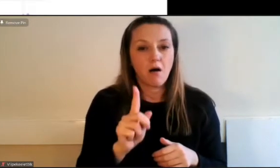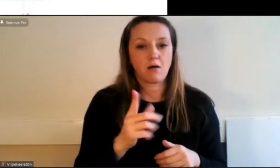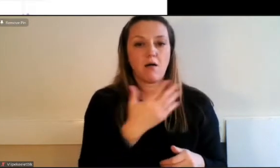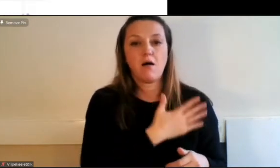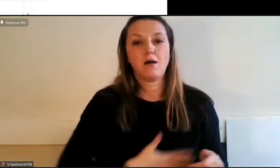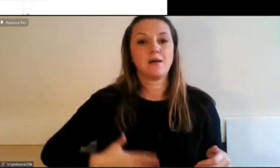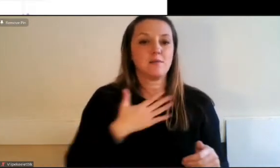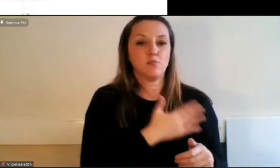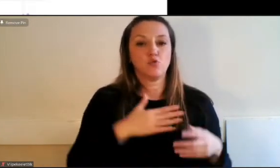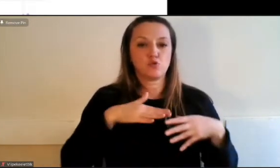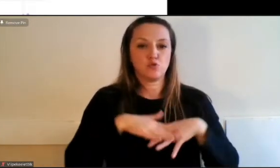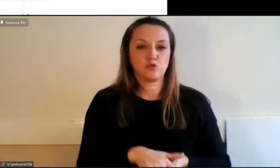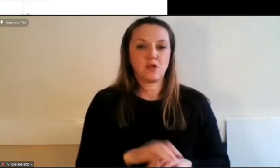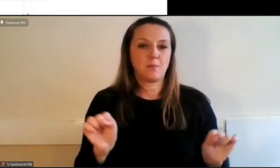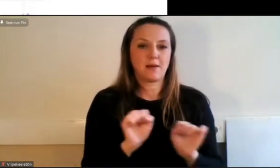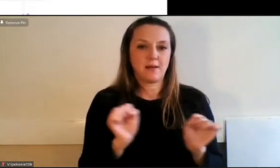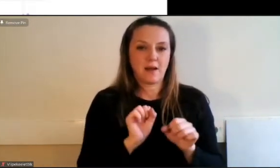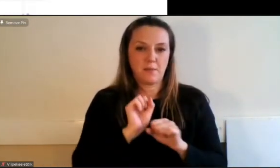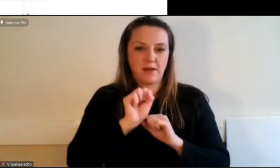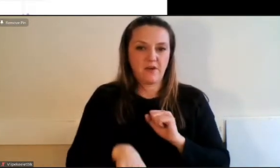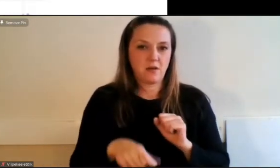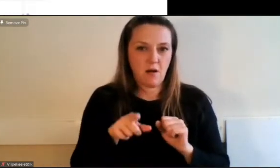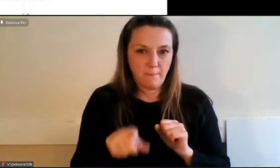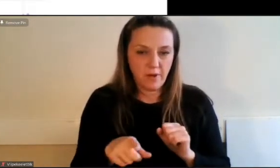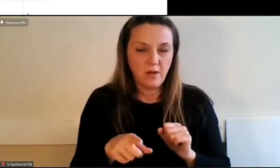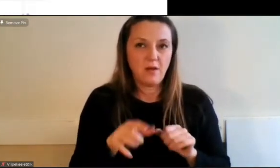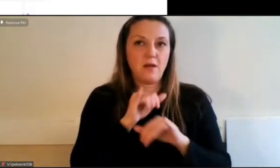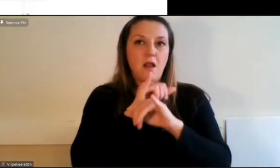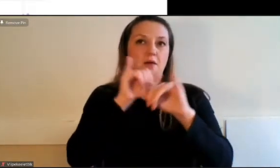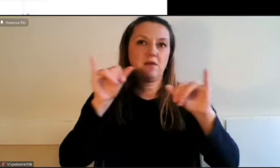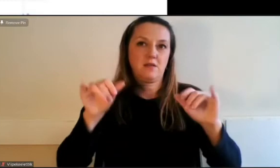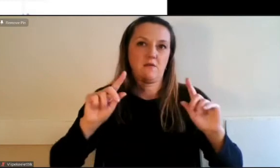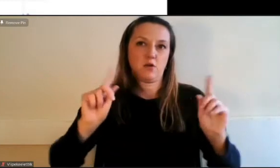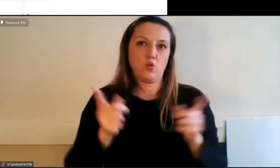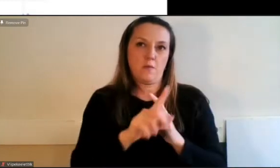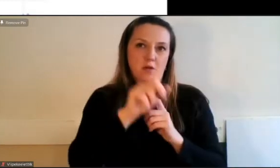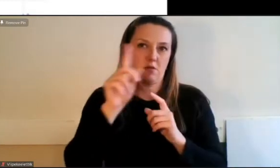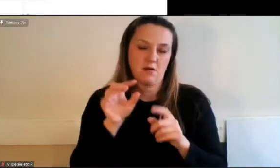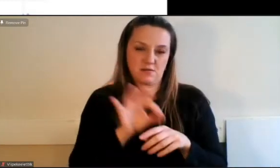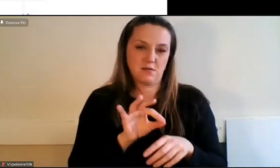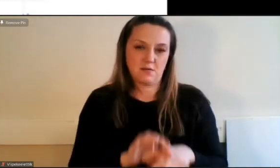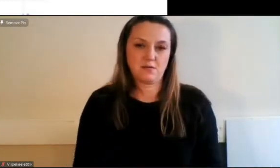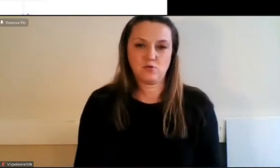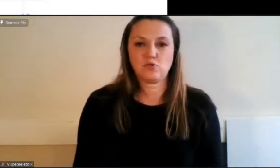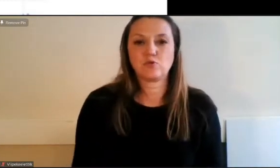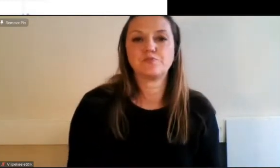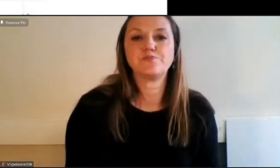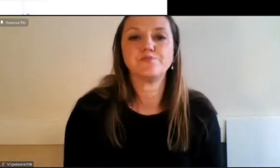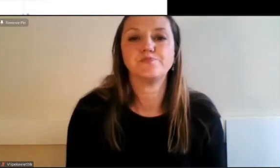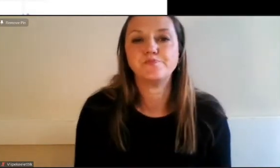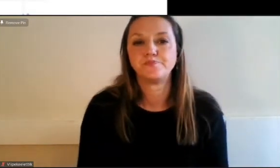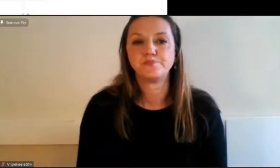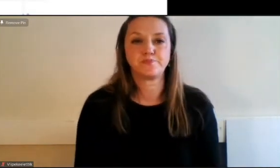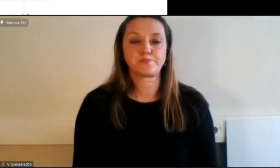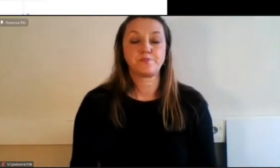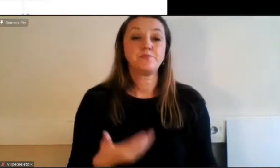Järgmiseks on võrreldud, kui mitme päeva jooksul saab immuunsüsteem viirusest jagu. Siin on küll